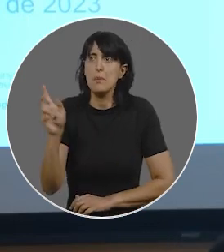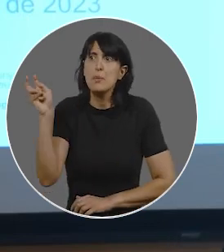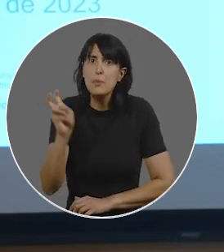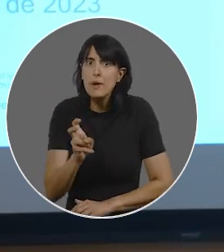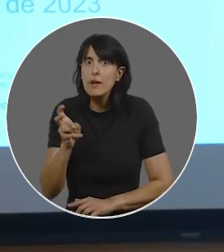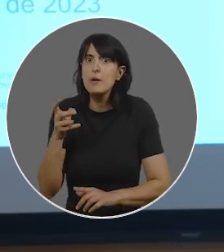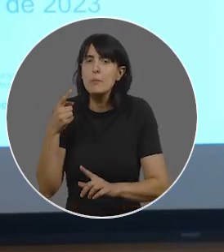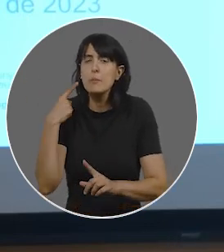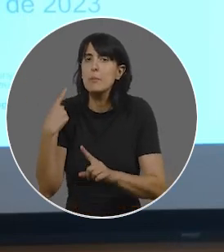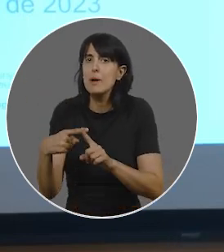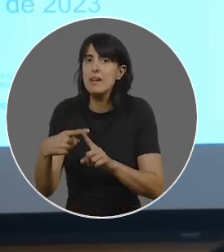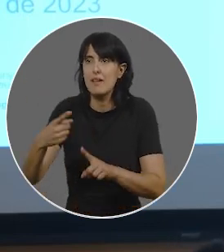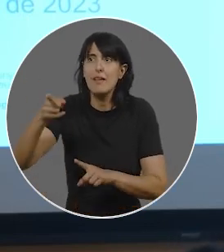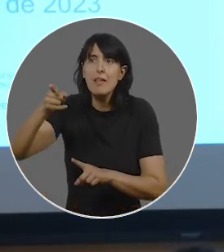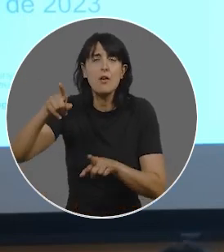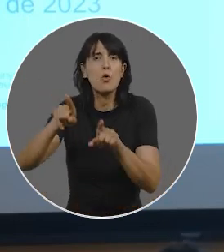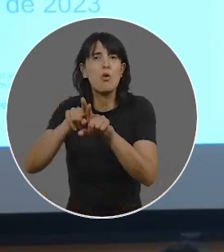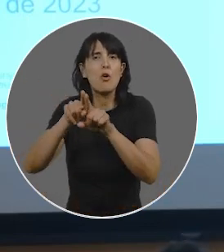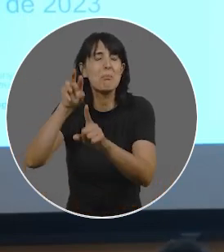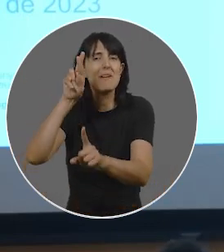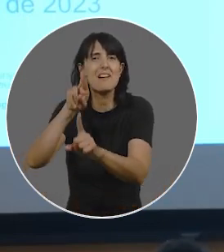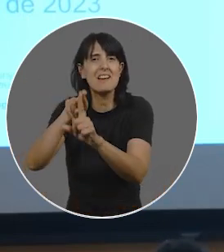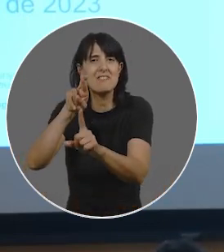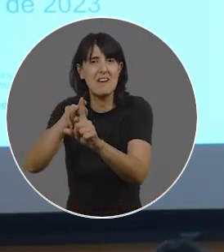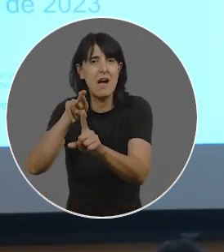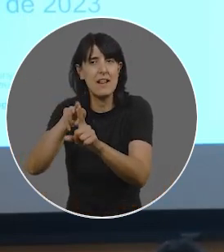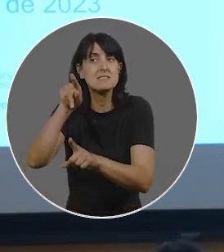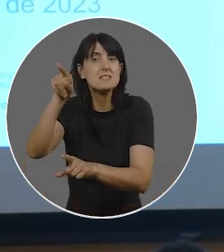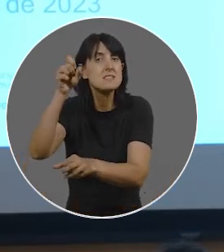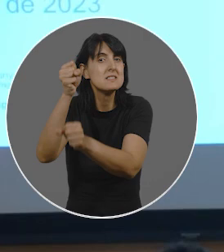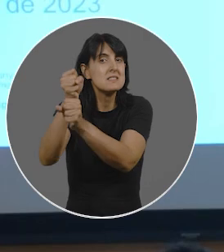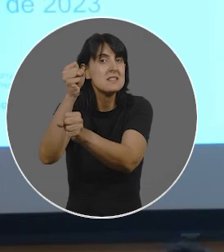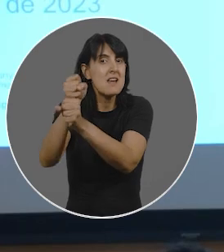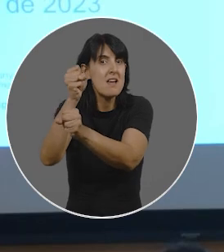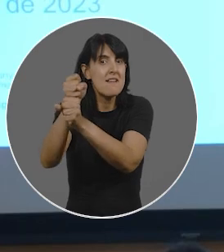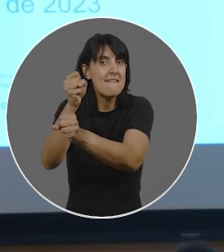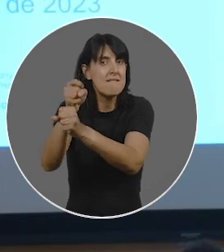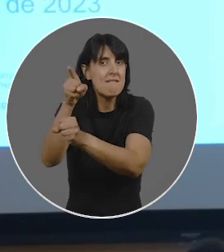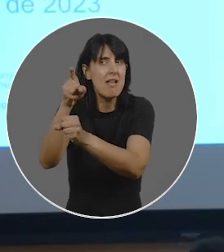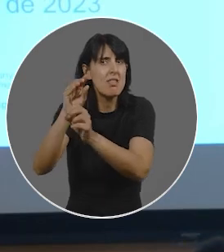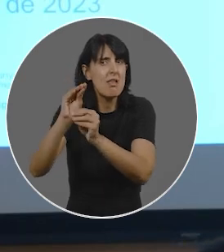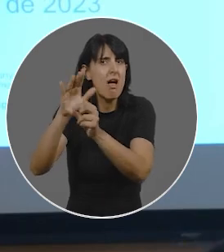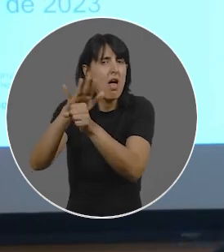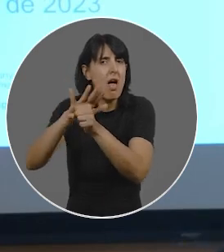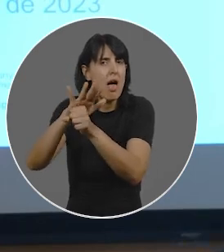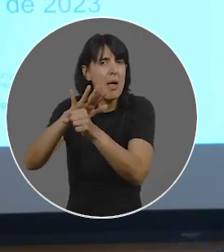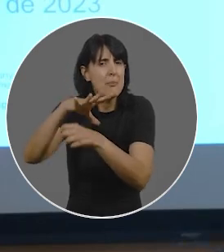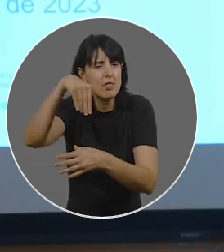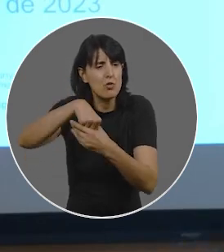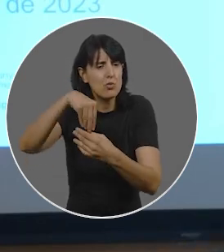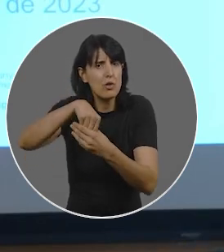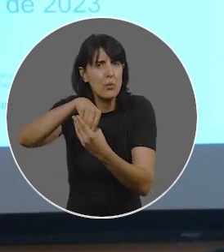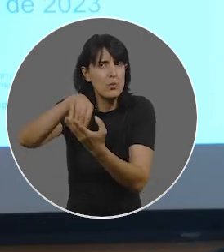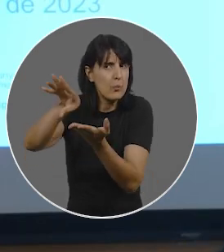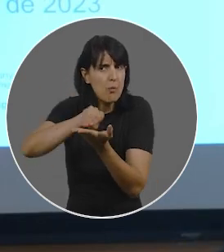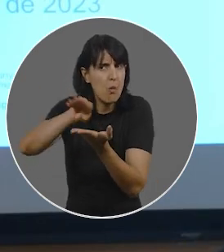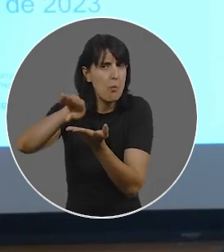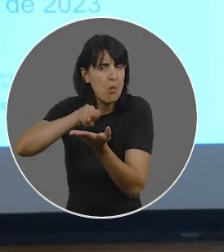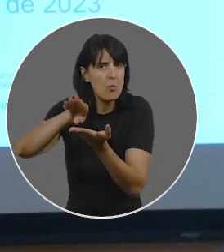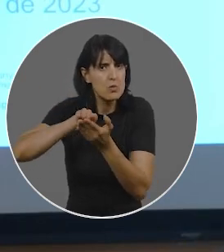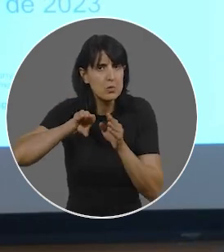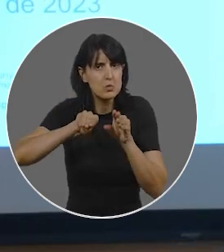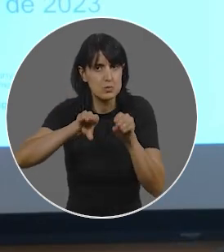referents per nosaltres i així baixem el que estan treballant també amb el nostre àmbit i amb els nostres